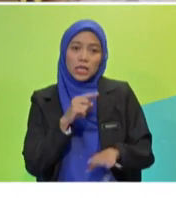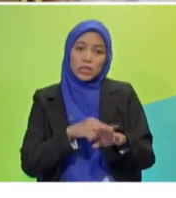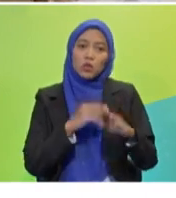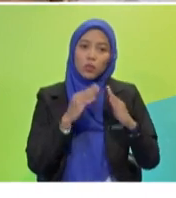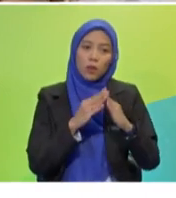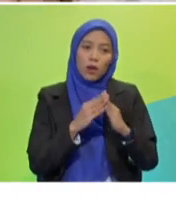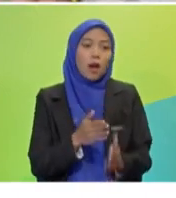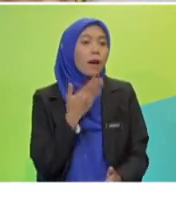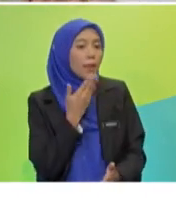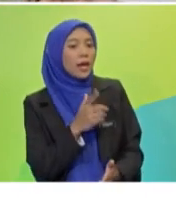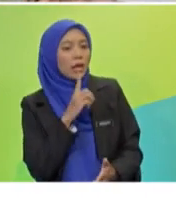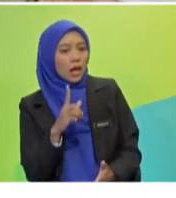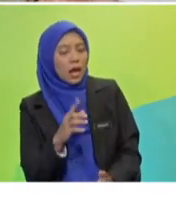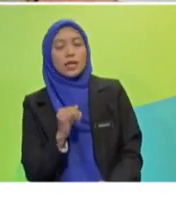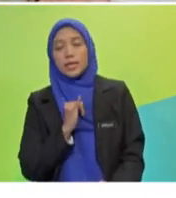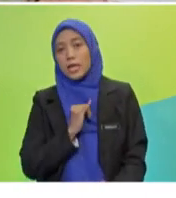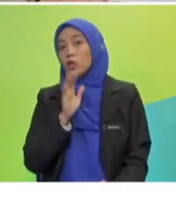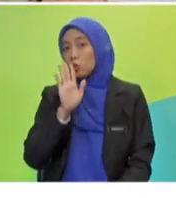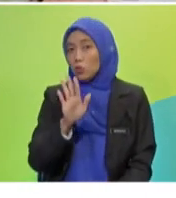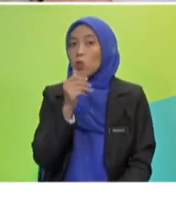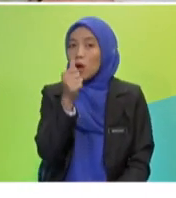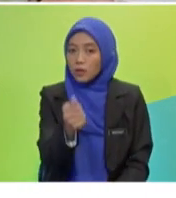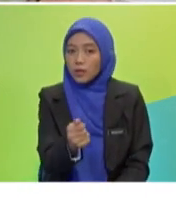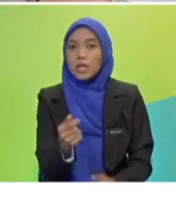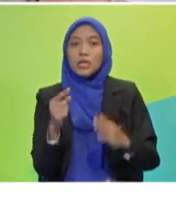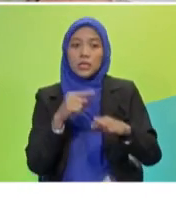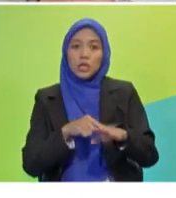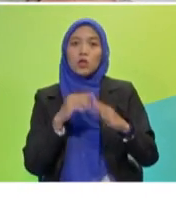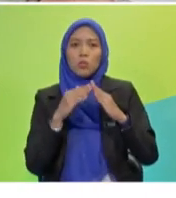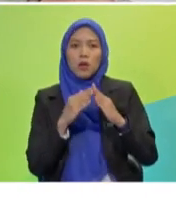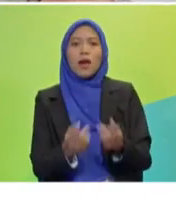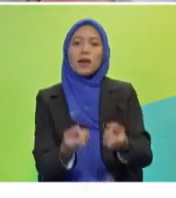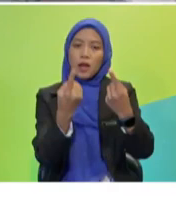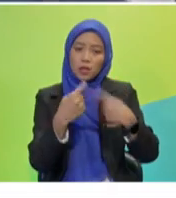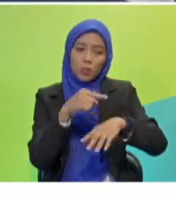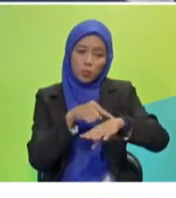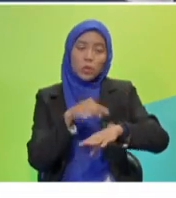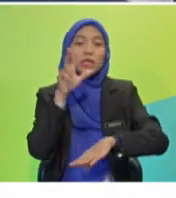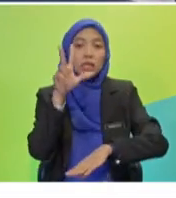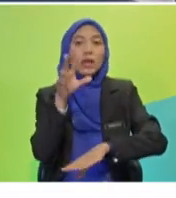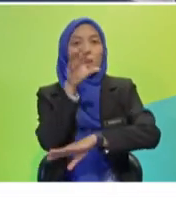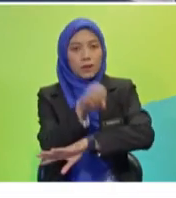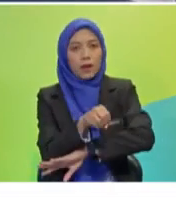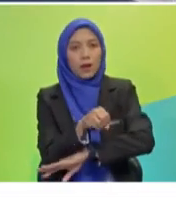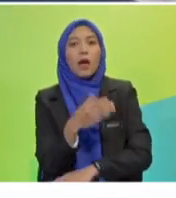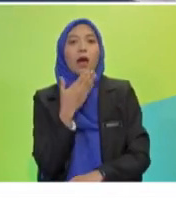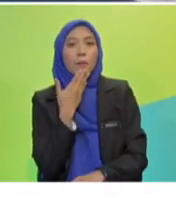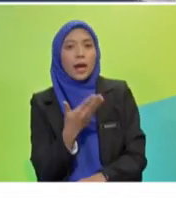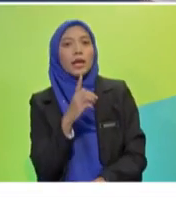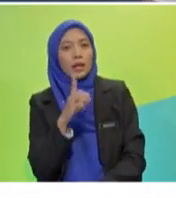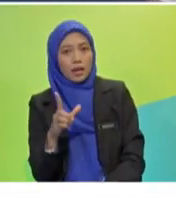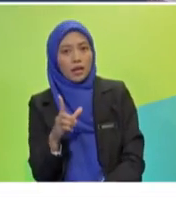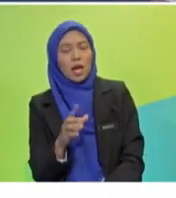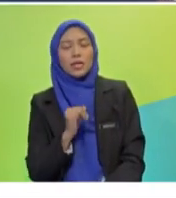Baiklah, Amira. Saya tunggu kamu di rumah. Kamu datanglah pada pukul 3 petang. Baiklah, Kisera. Saya